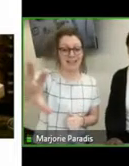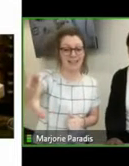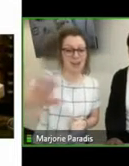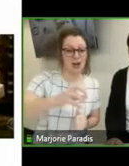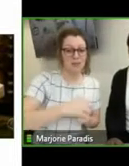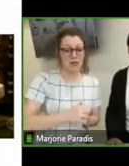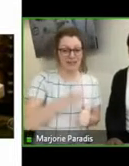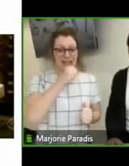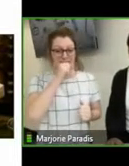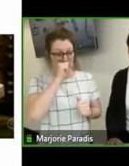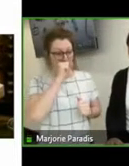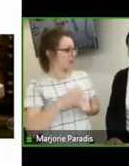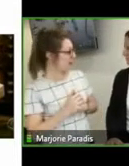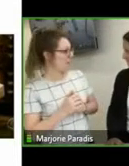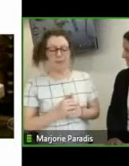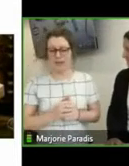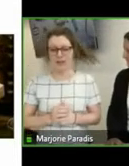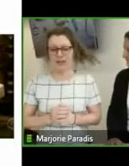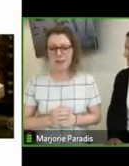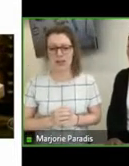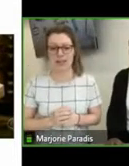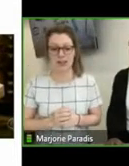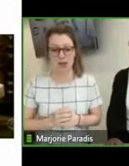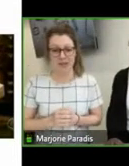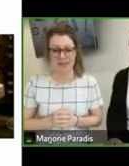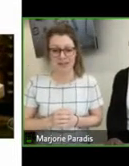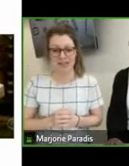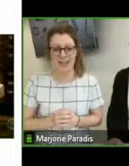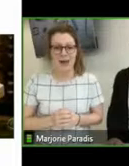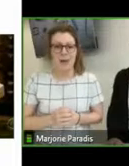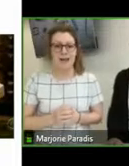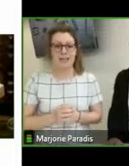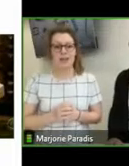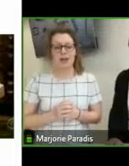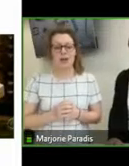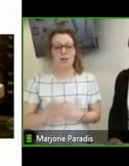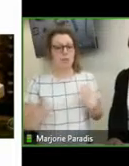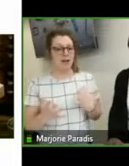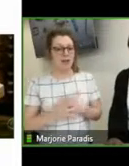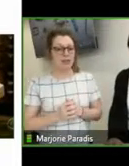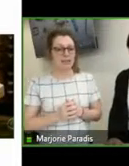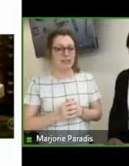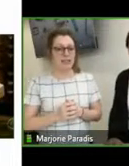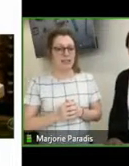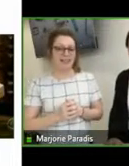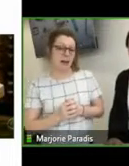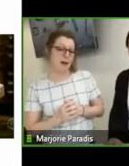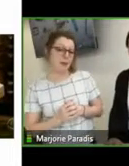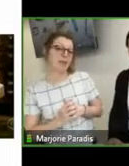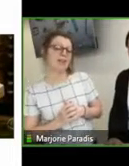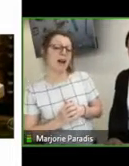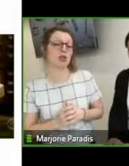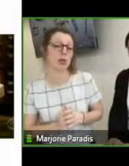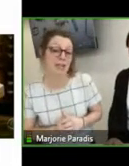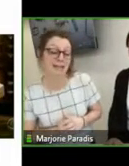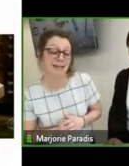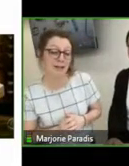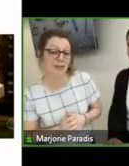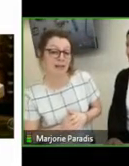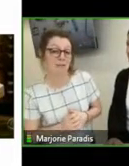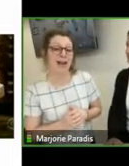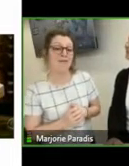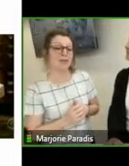la dernière option qui est l'espèce de sac de papier, finalement le sac de panique, parce que oui, il peut avoir des impacts ou des enjeux